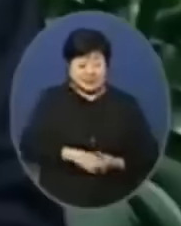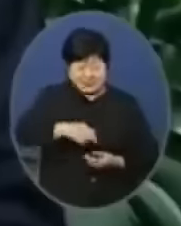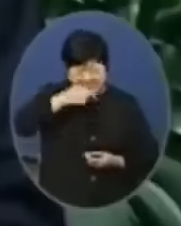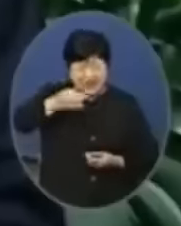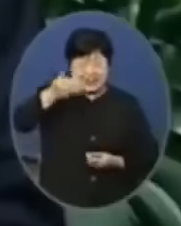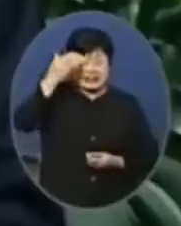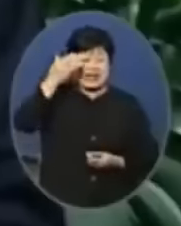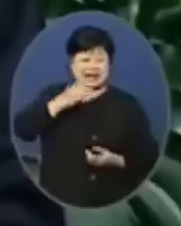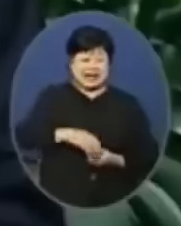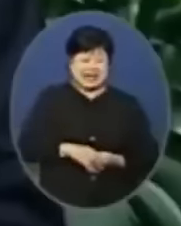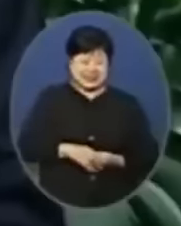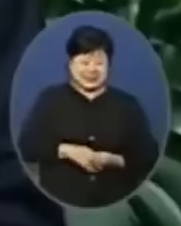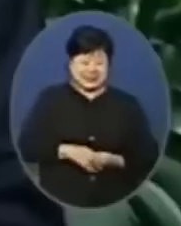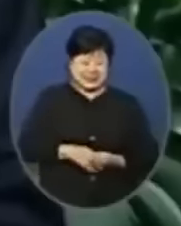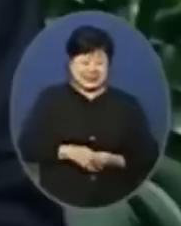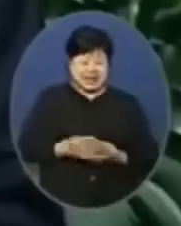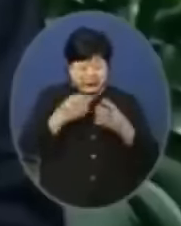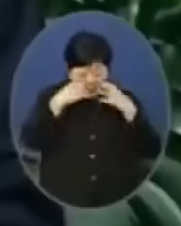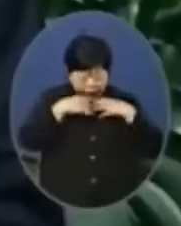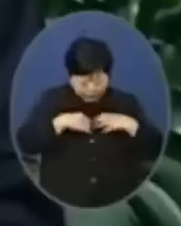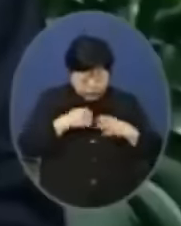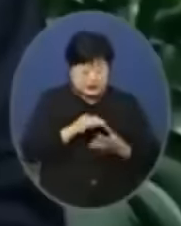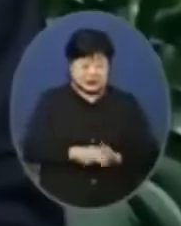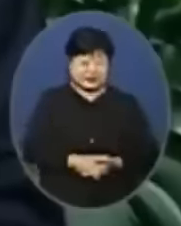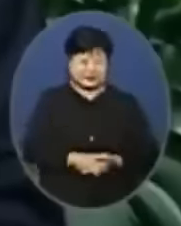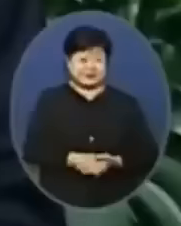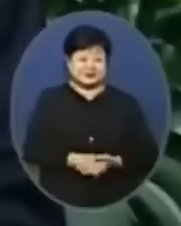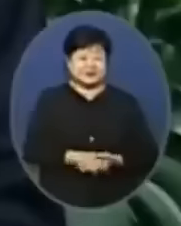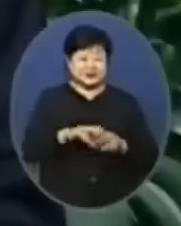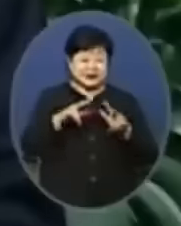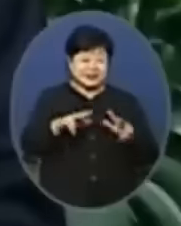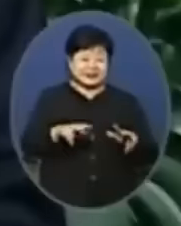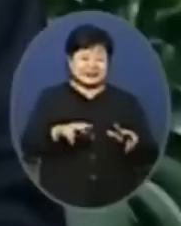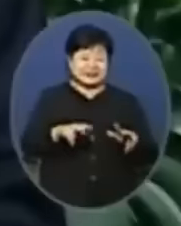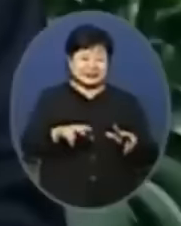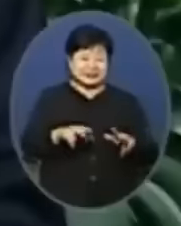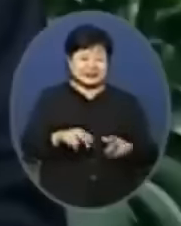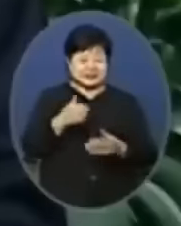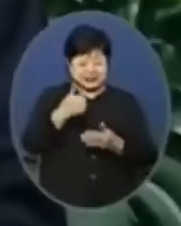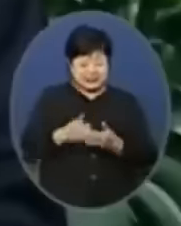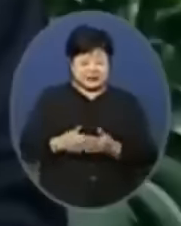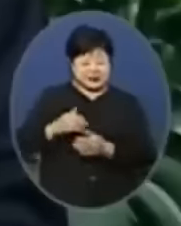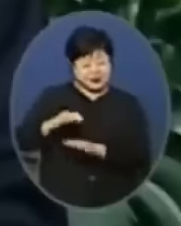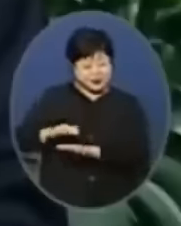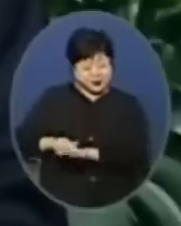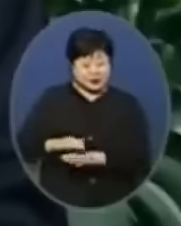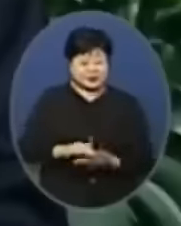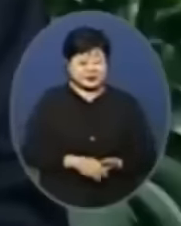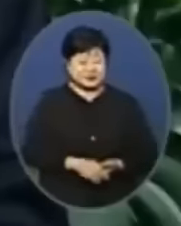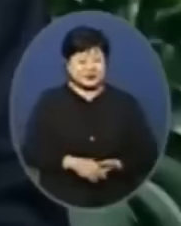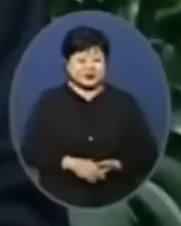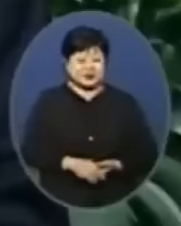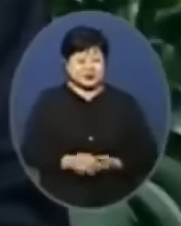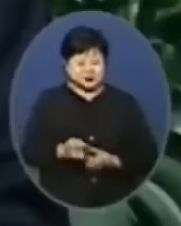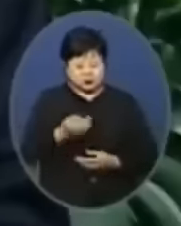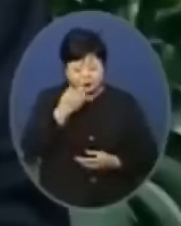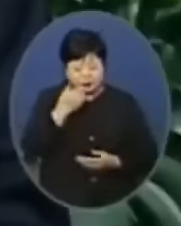옛날에는 있는 것 밥풀까지 다 주워 먹었는데 지금은 많이 남겨놓고 그냥 숟갈 놓지